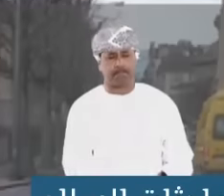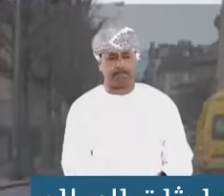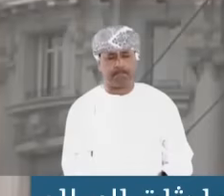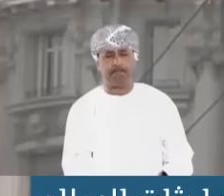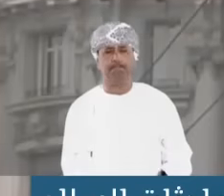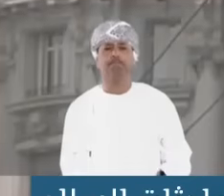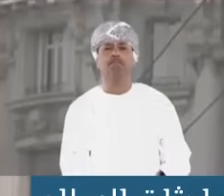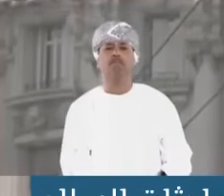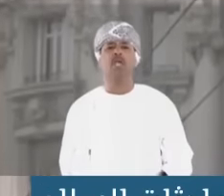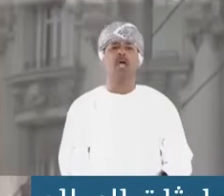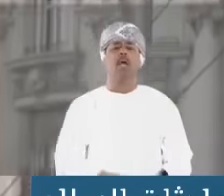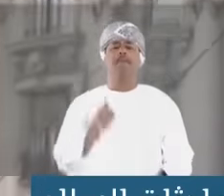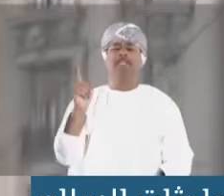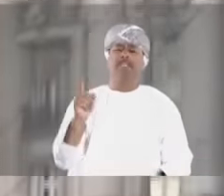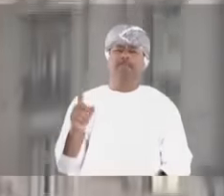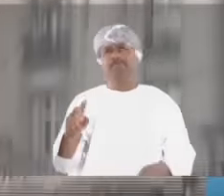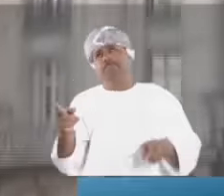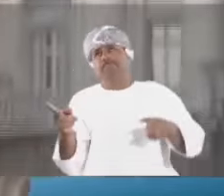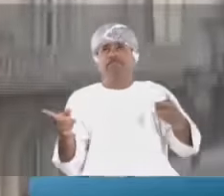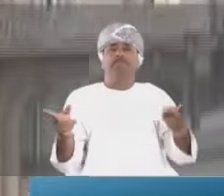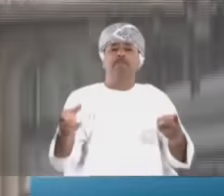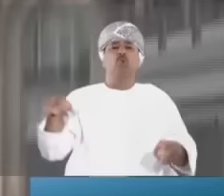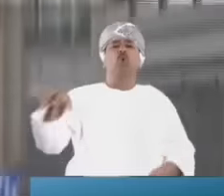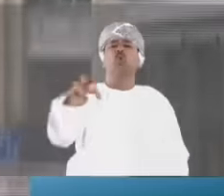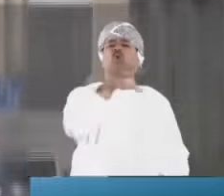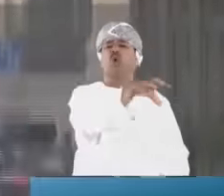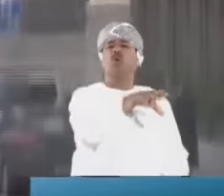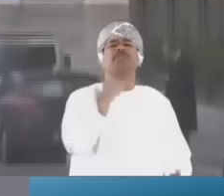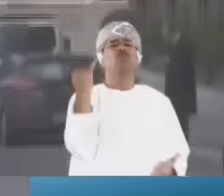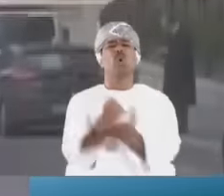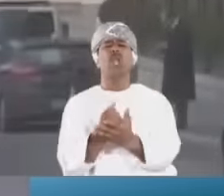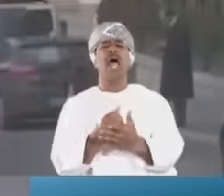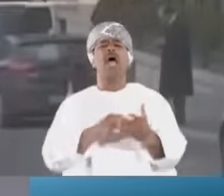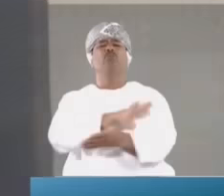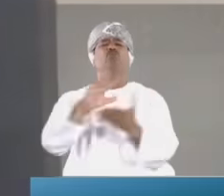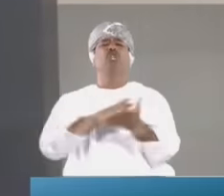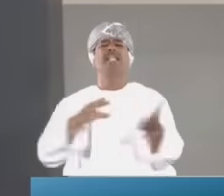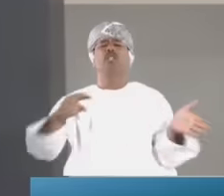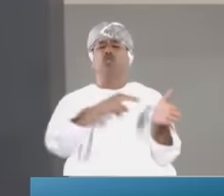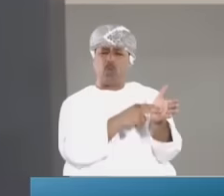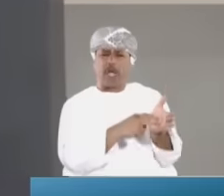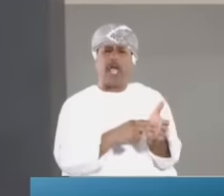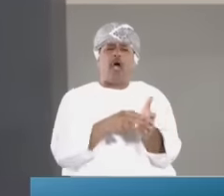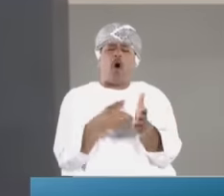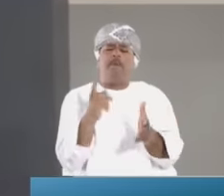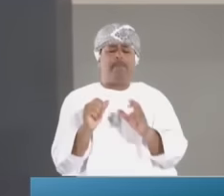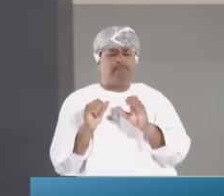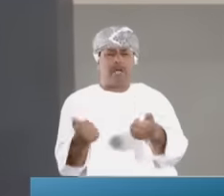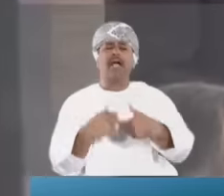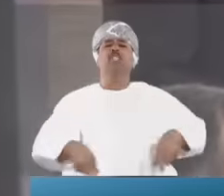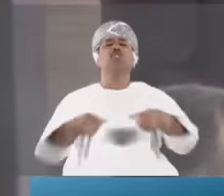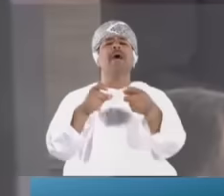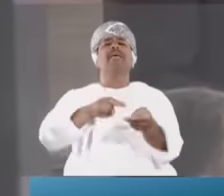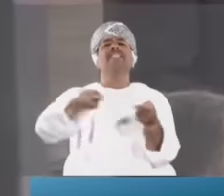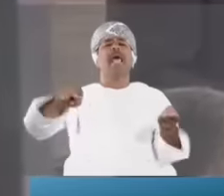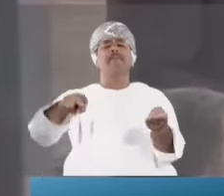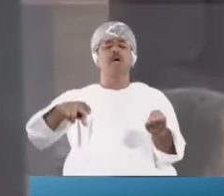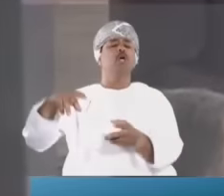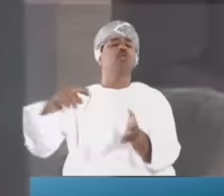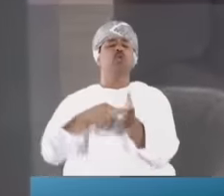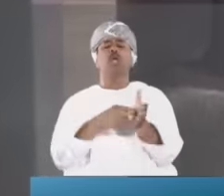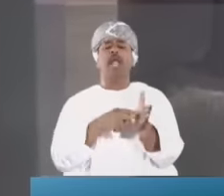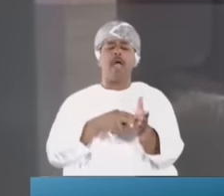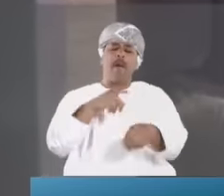تتجه المواقف المتباينة للدول المعنية بالأزمة السورية إلى الحلحلة مع اقتراب انطلاق محادثات السلام السورية من